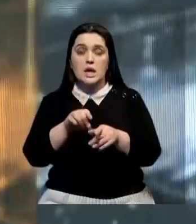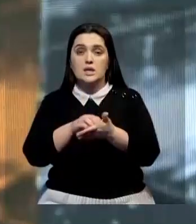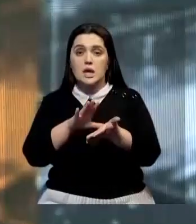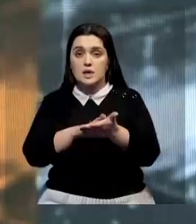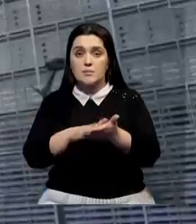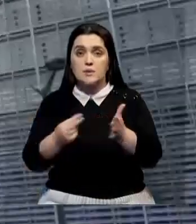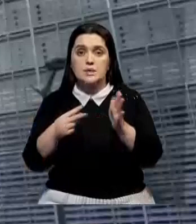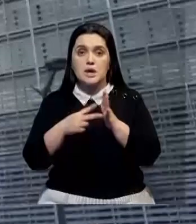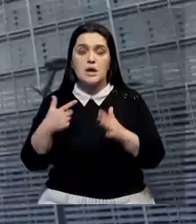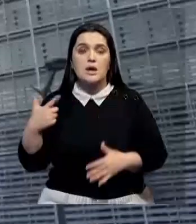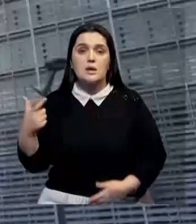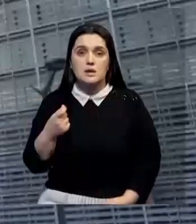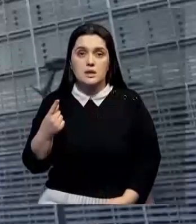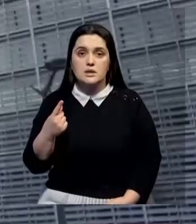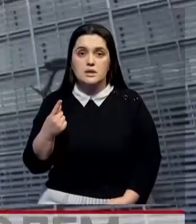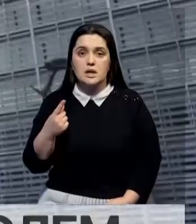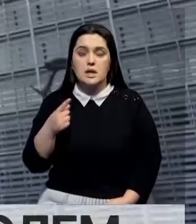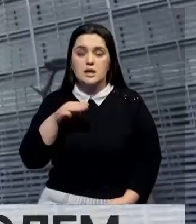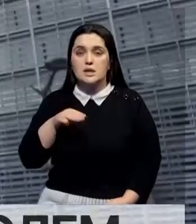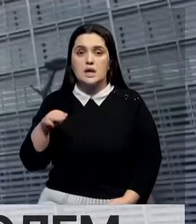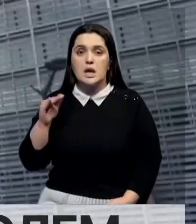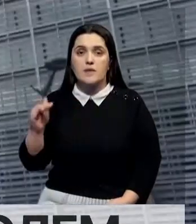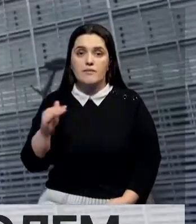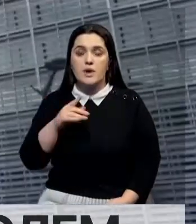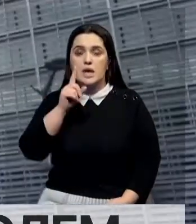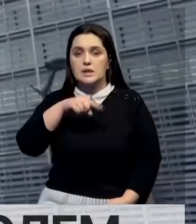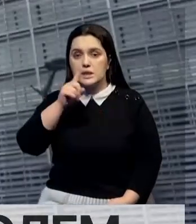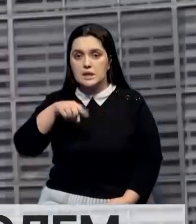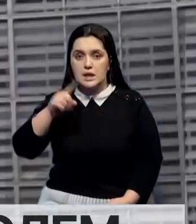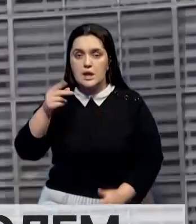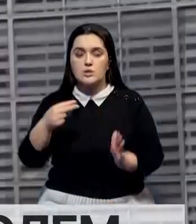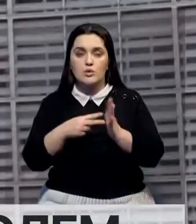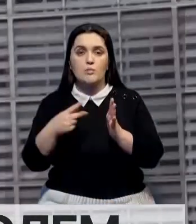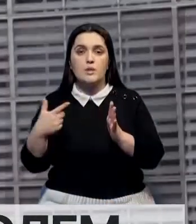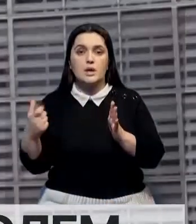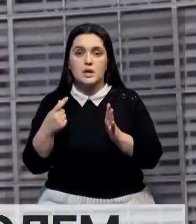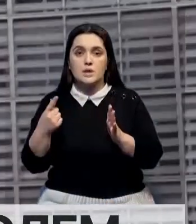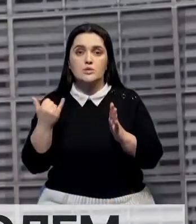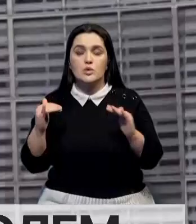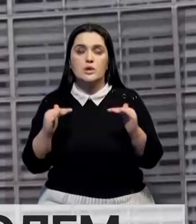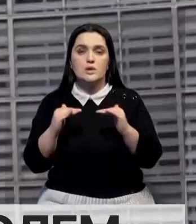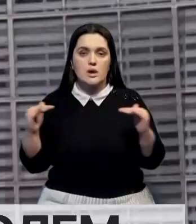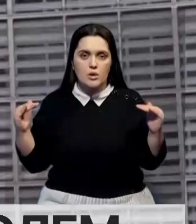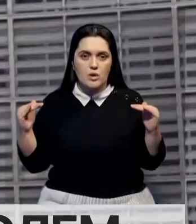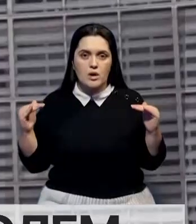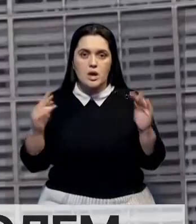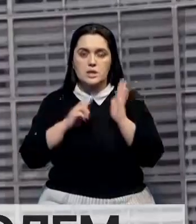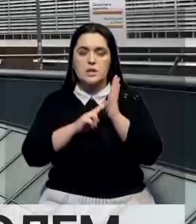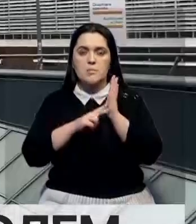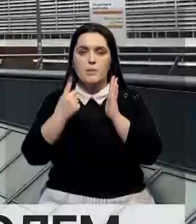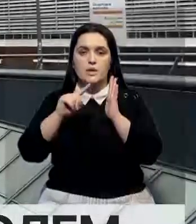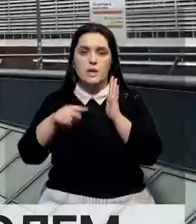динамики цен на газовом хабе TTF, что в Нидерландах, стоимость голубого топлива сегодня была на уровне